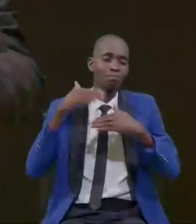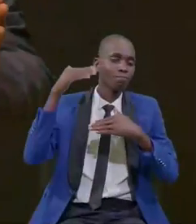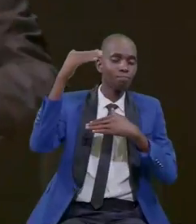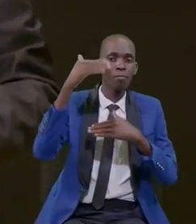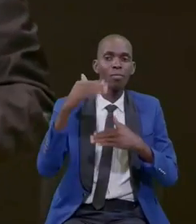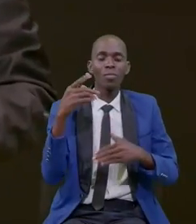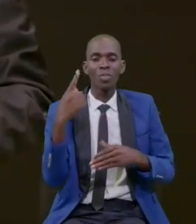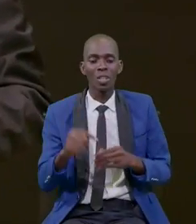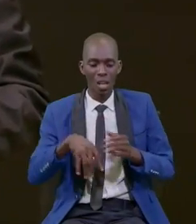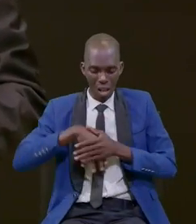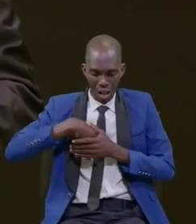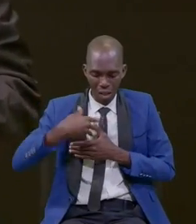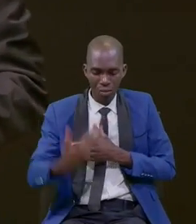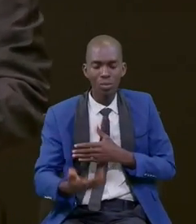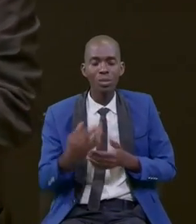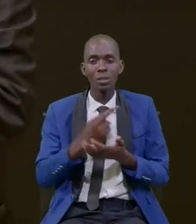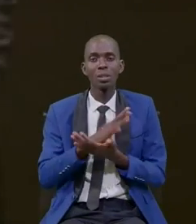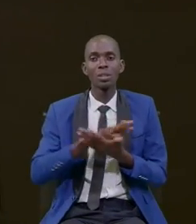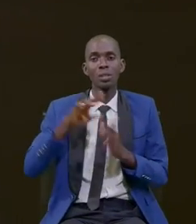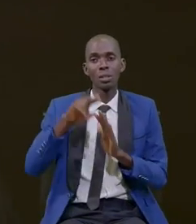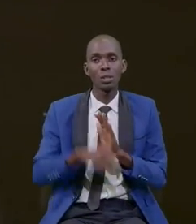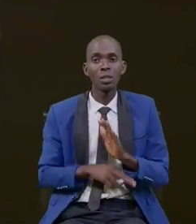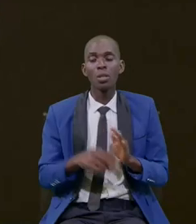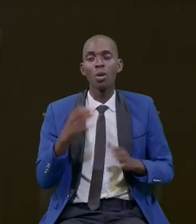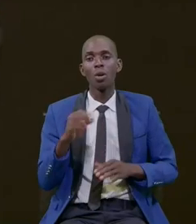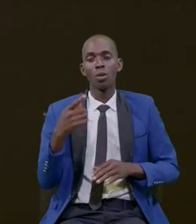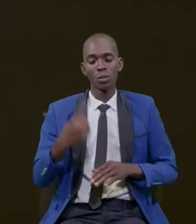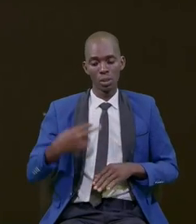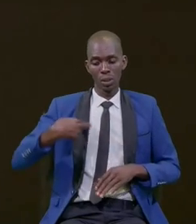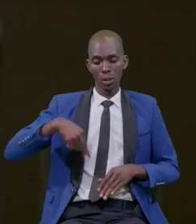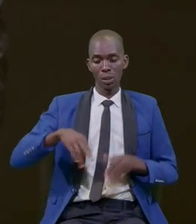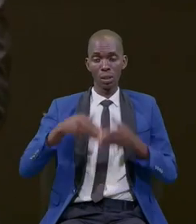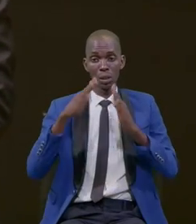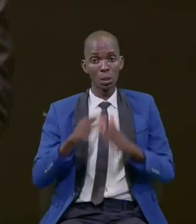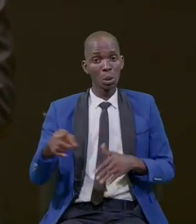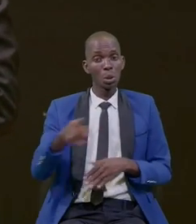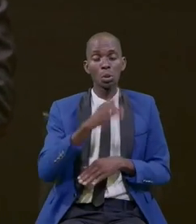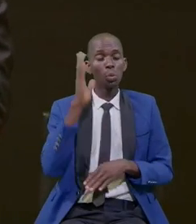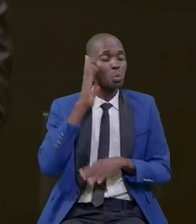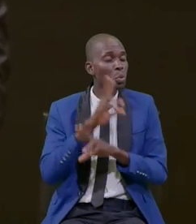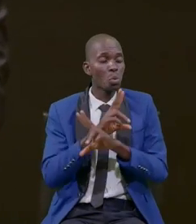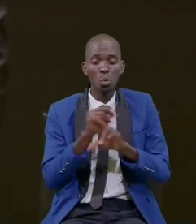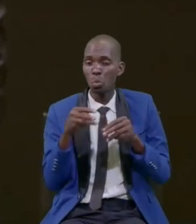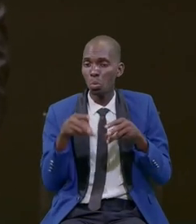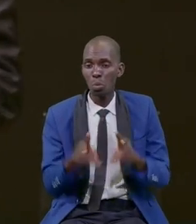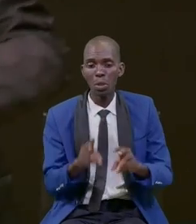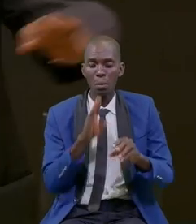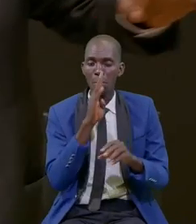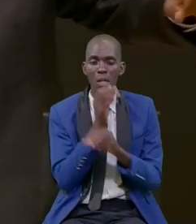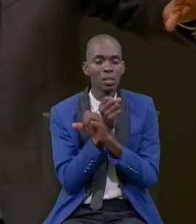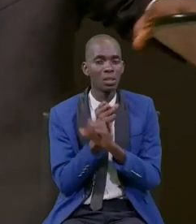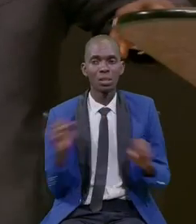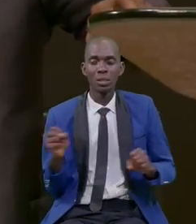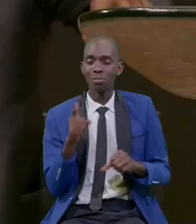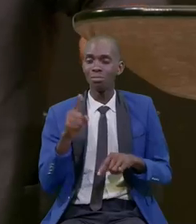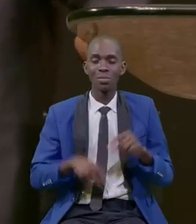justice extérieure des scribes et des pharisiens, vous n'entrerez pas dans le royaume de Dieu. Vous ne